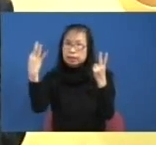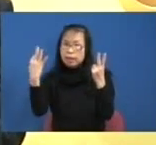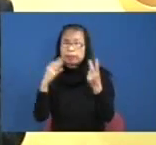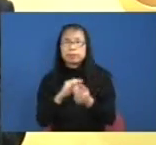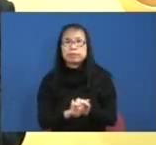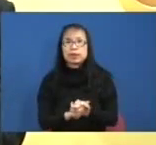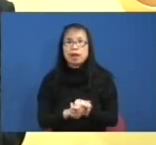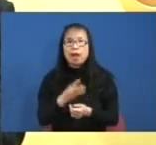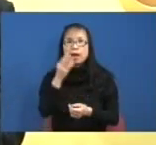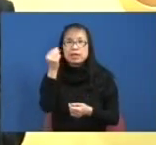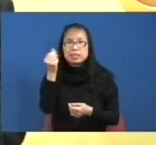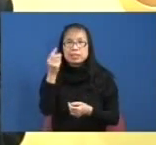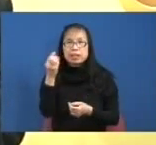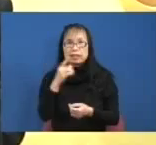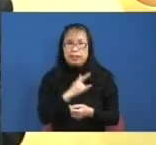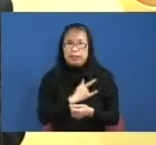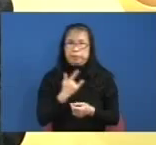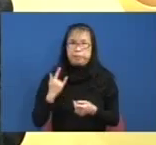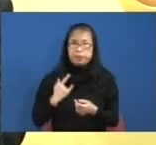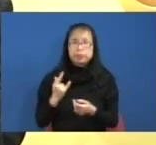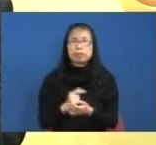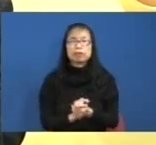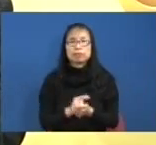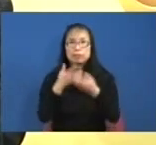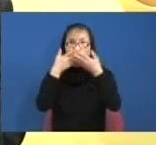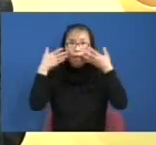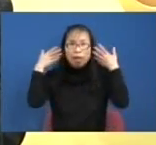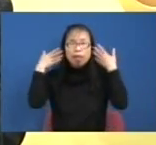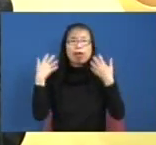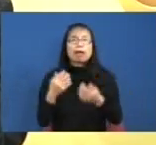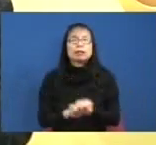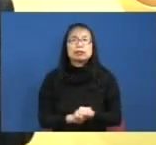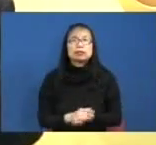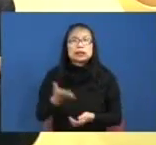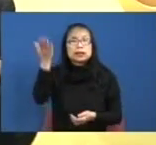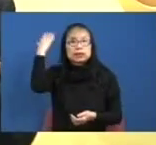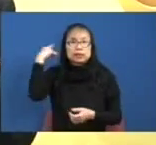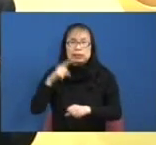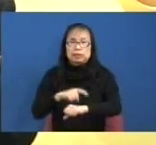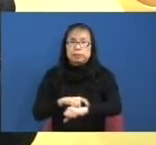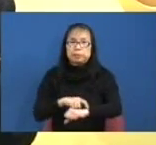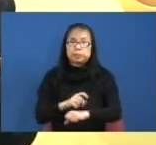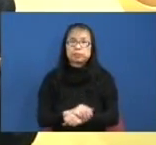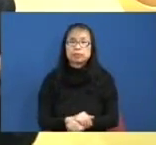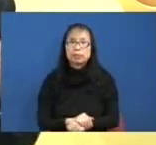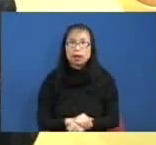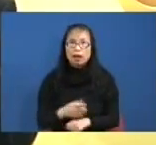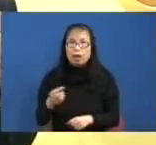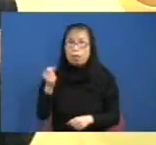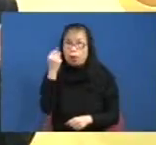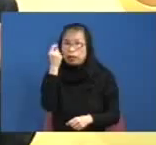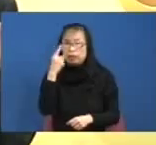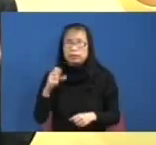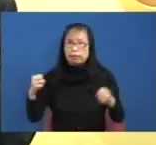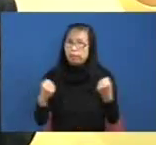SARS 嘅時候咁樣，咁我哋咧就 即係當時亦都係因為突然間發